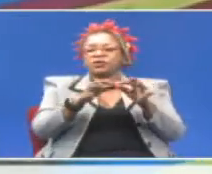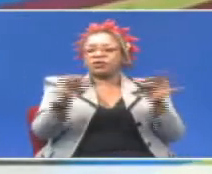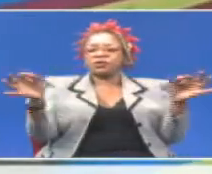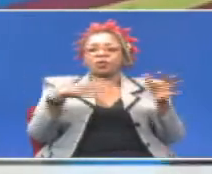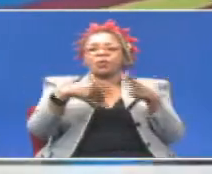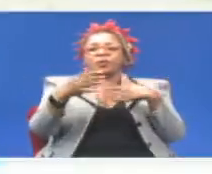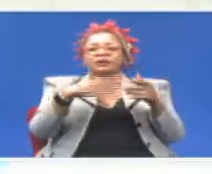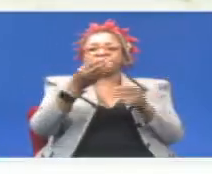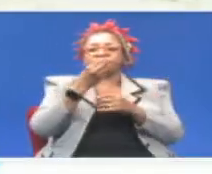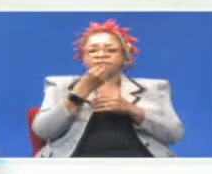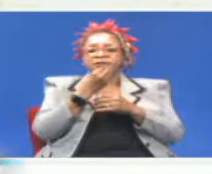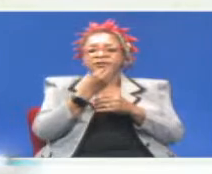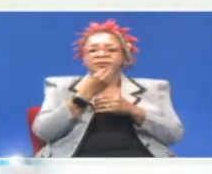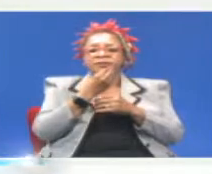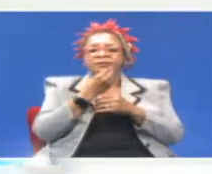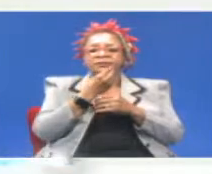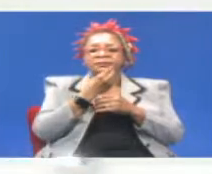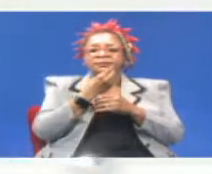Asipewe.